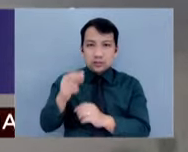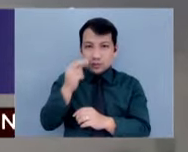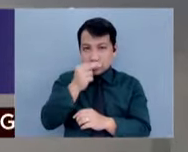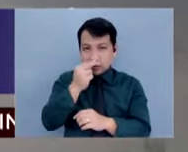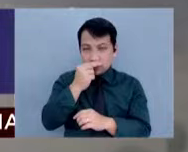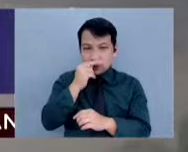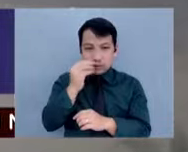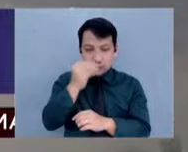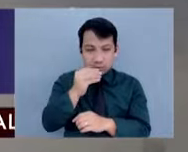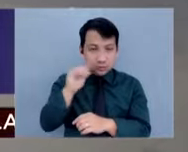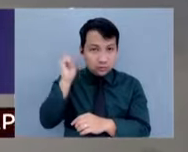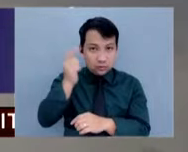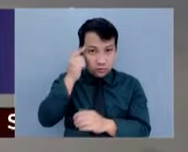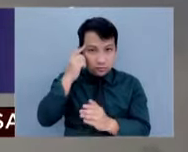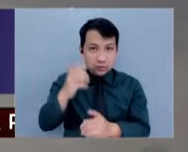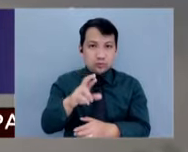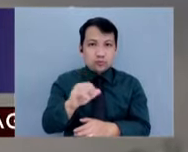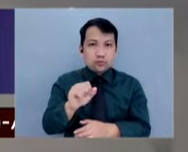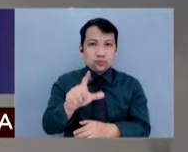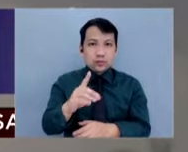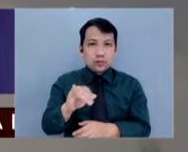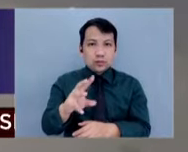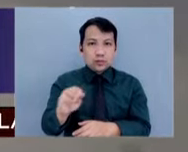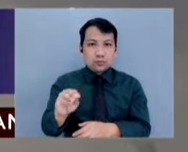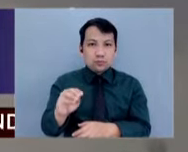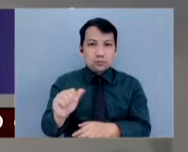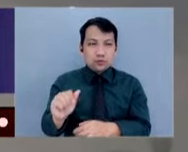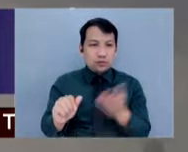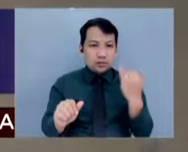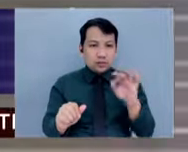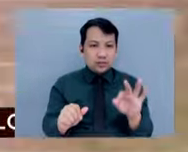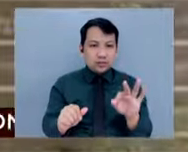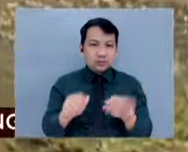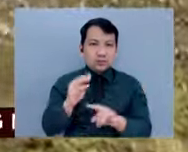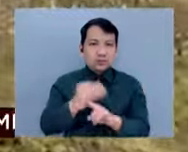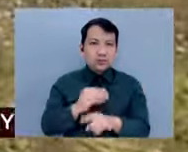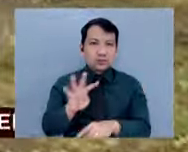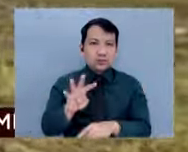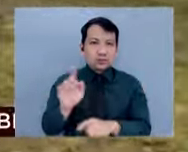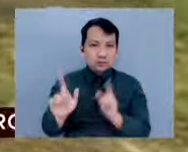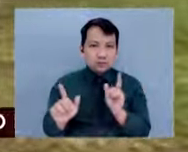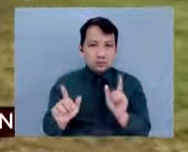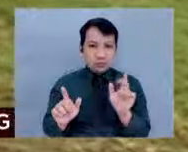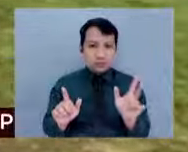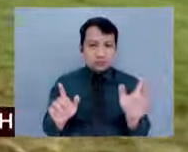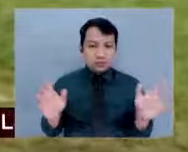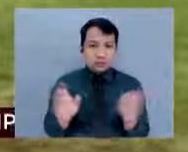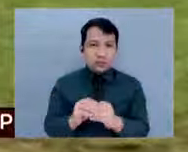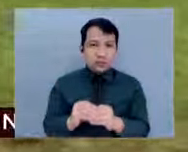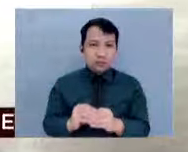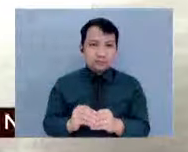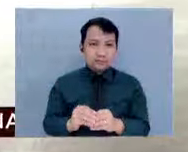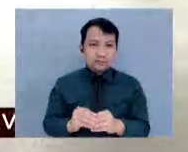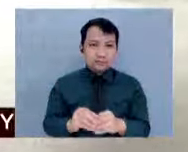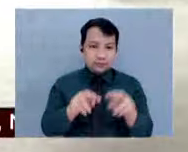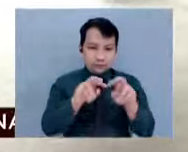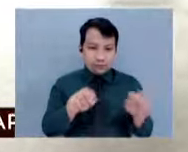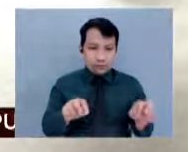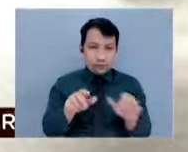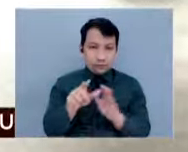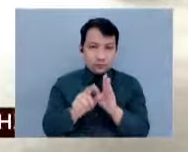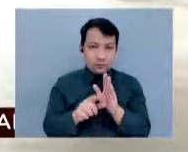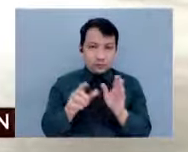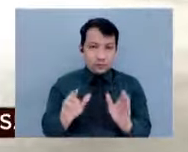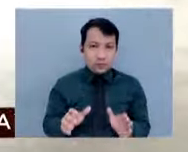Governor Ruel Degamo at siyam na iba pa noong March 4, 2023. Sa ngayon, pinag-aaralan ng mga abogado ni Teves